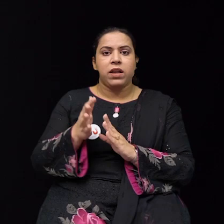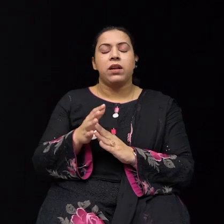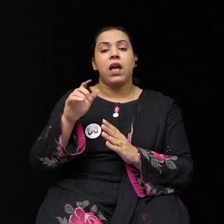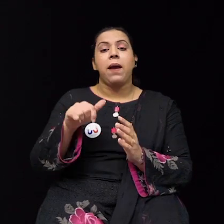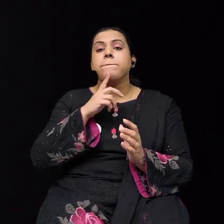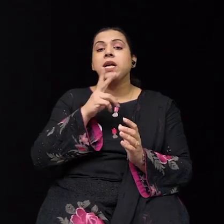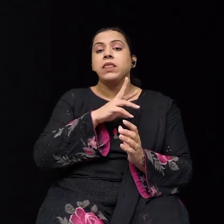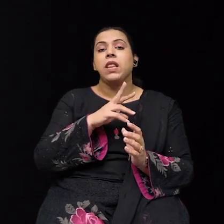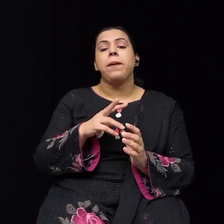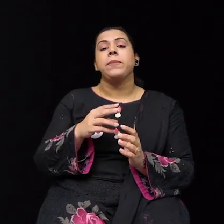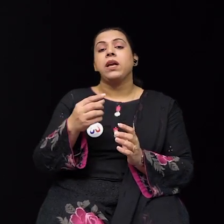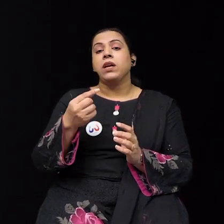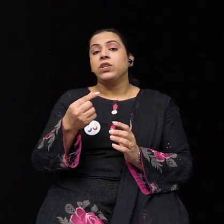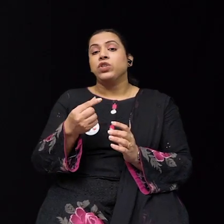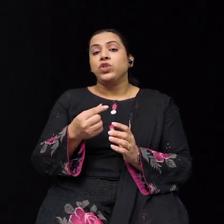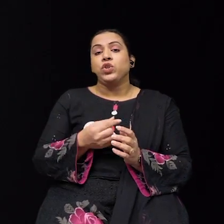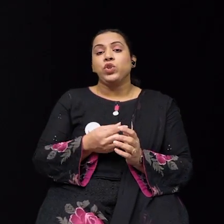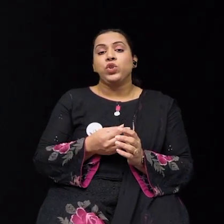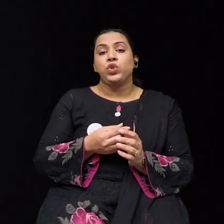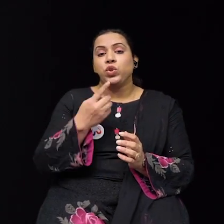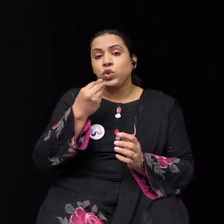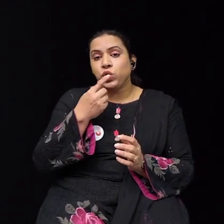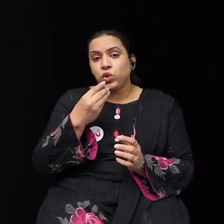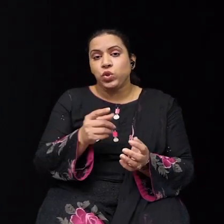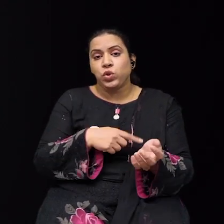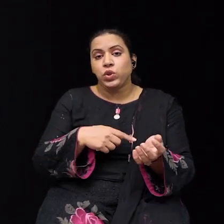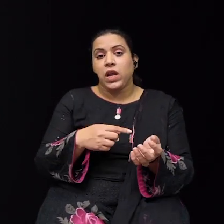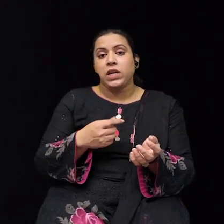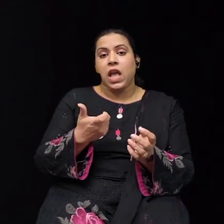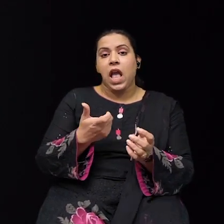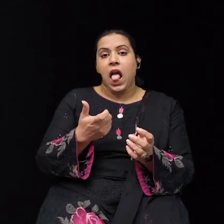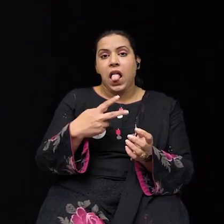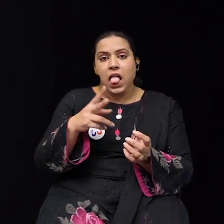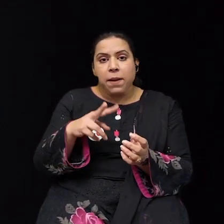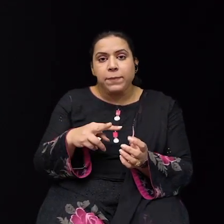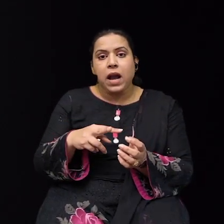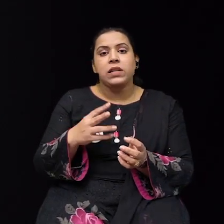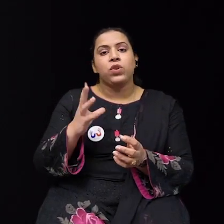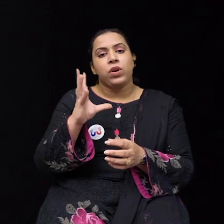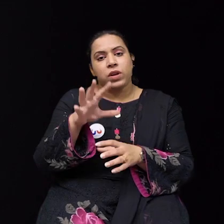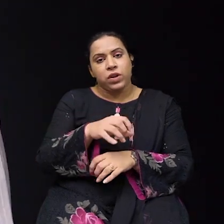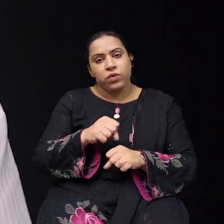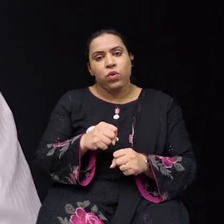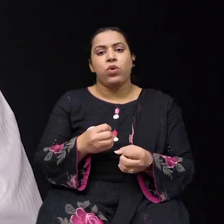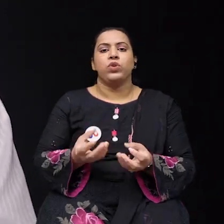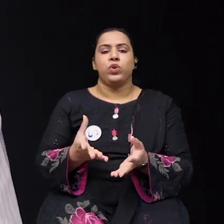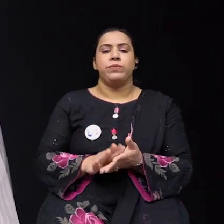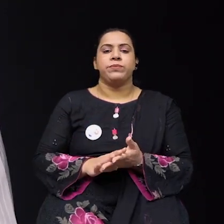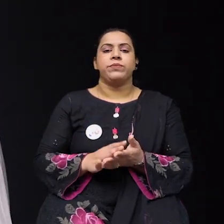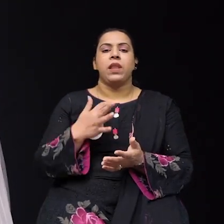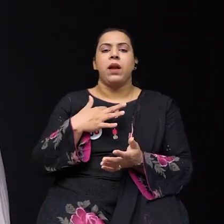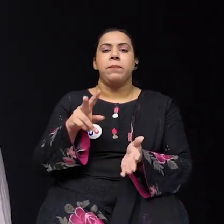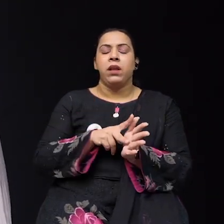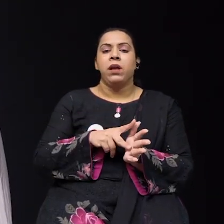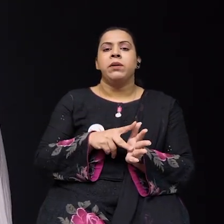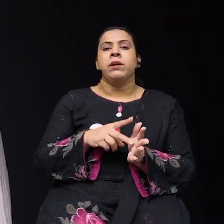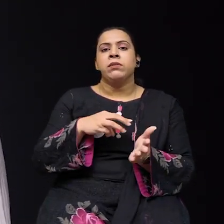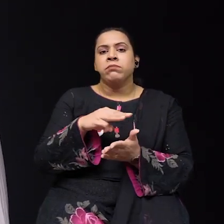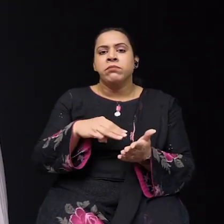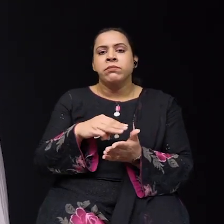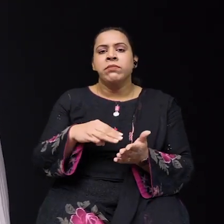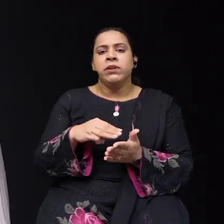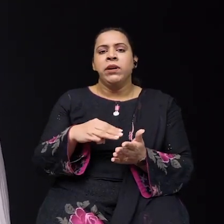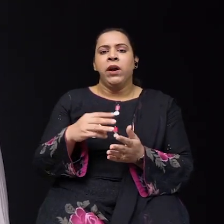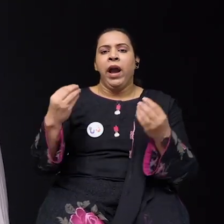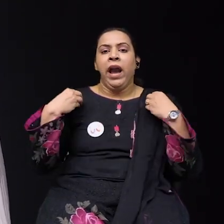अब आपको शुगर की अलामात में प्रोबेबिलिटी बढ़ रही है, तो उसको कंट्रोल करना शुरू करें। हमारे पास बहुत सारे हमारे मुल्क के ऐसे